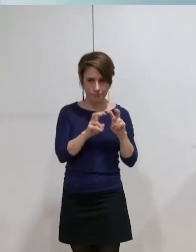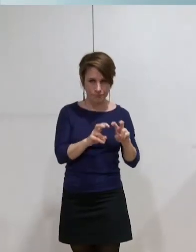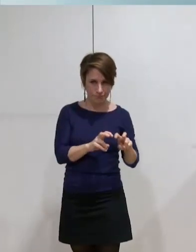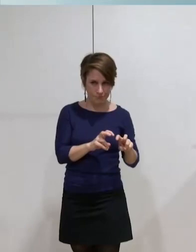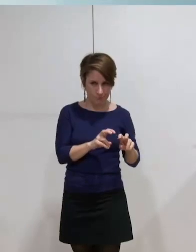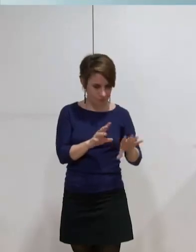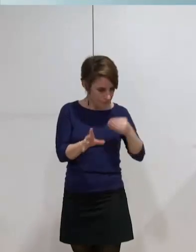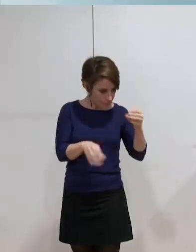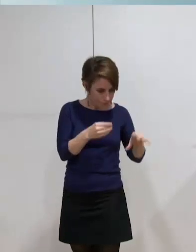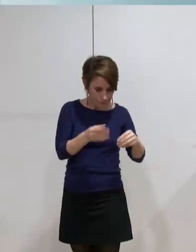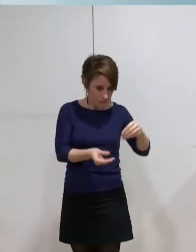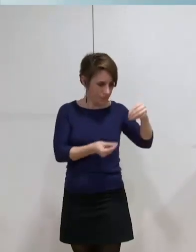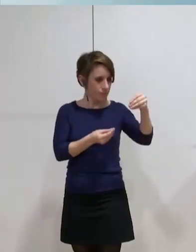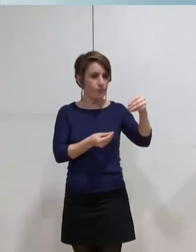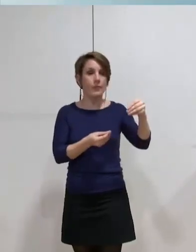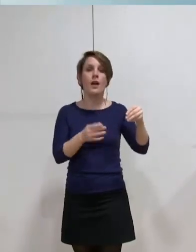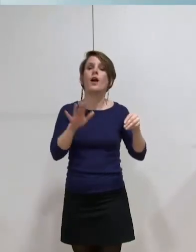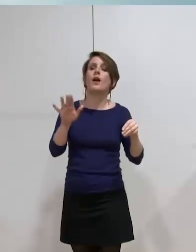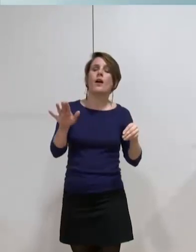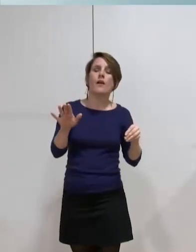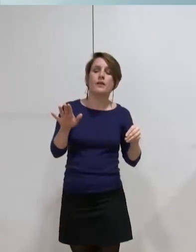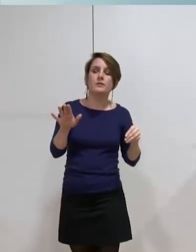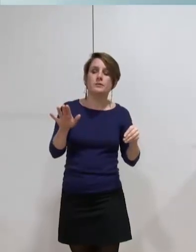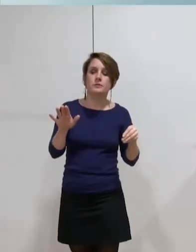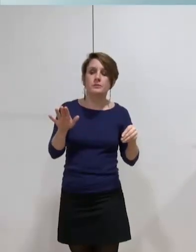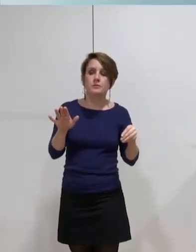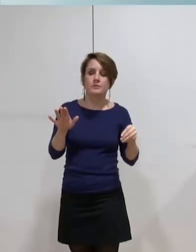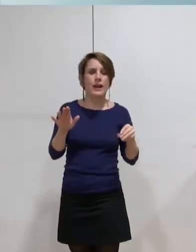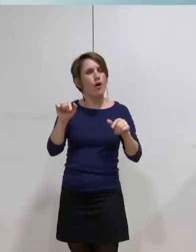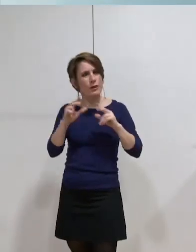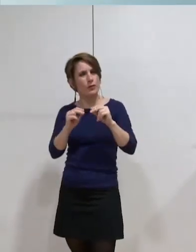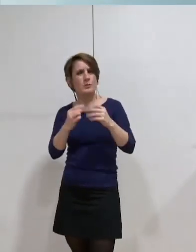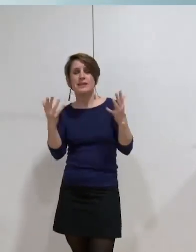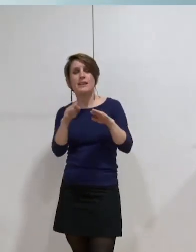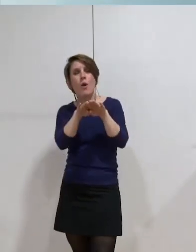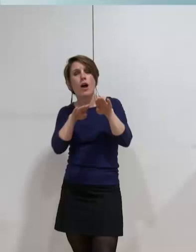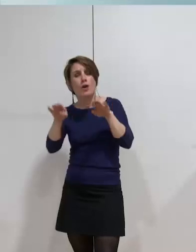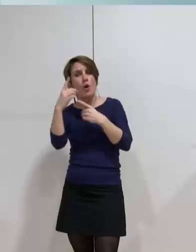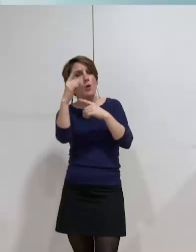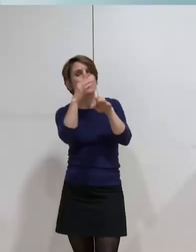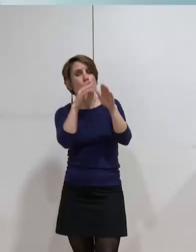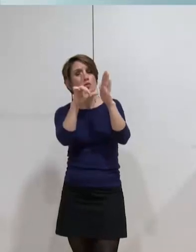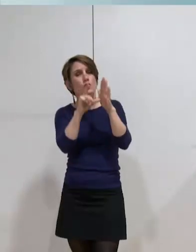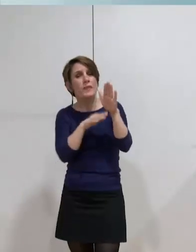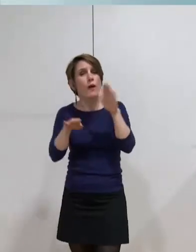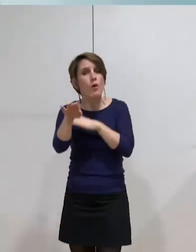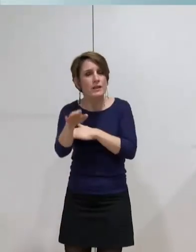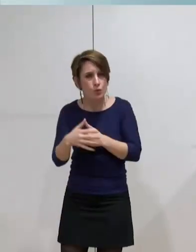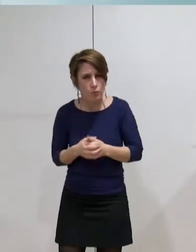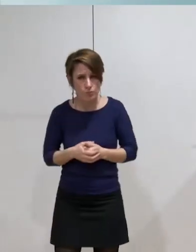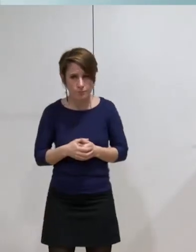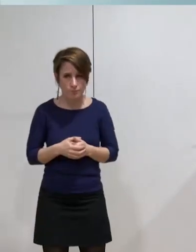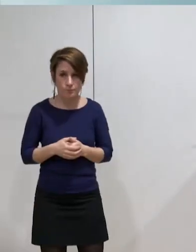notes tout d'abord je voudrais peut-être expliquer ce que c'est une dérogation une dérogation c'est le fait ça s'applique à toutes